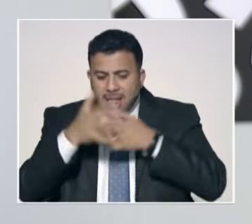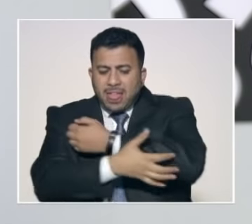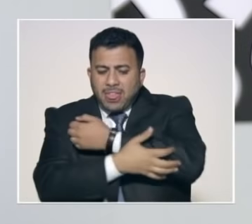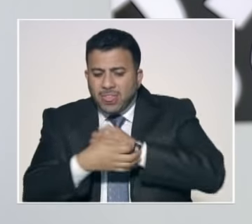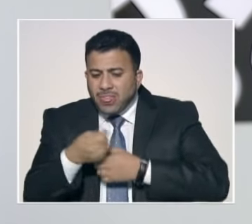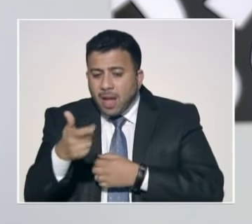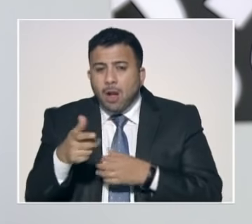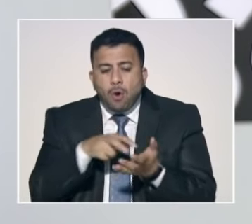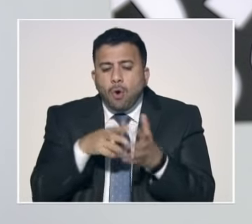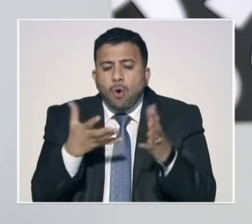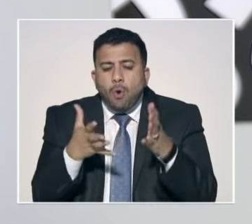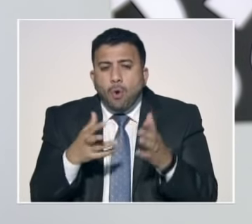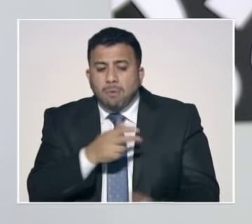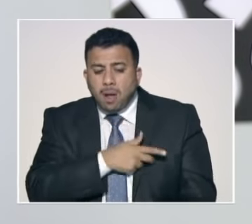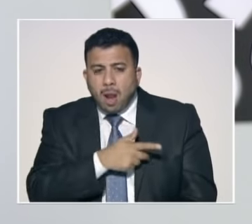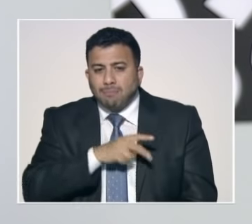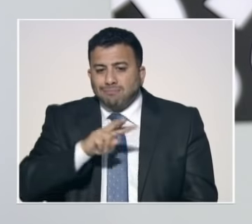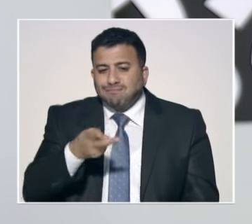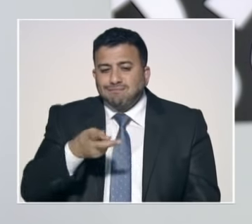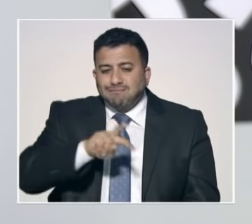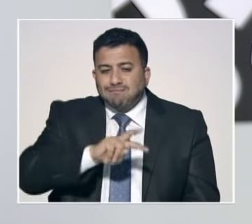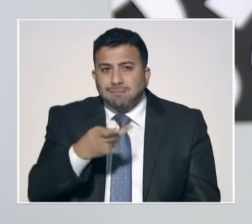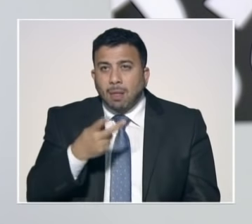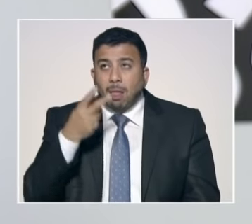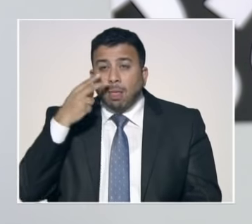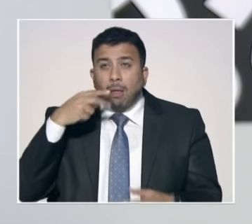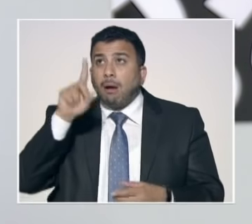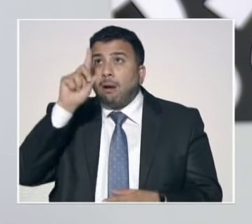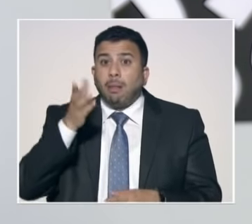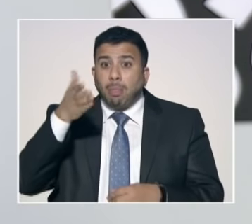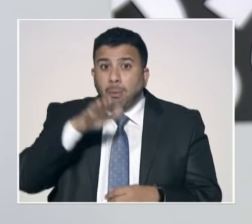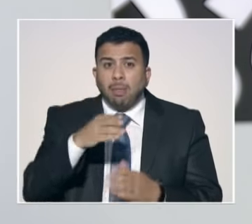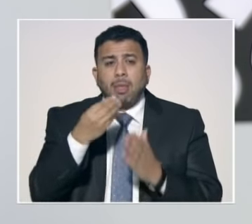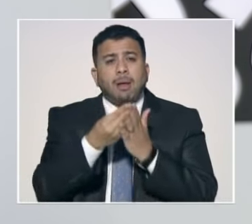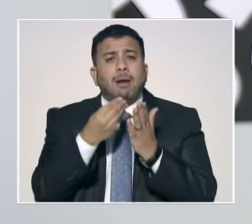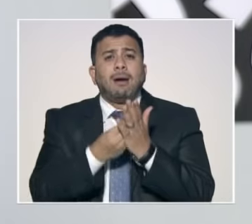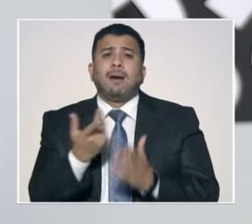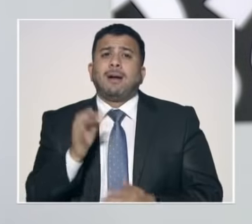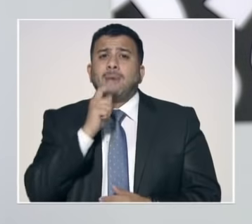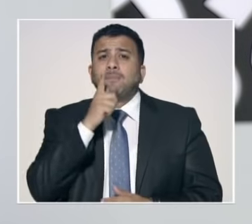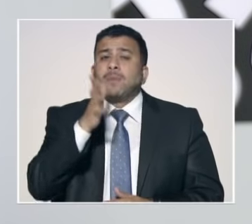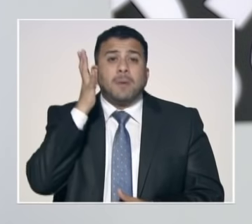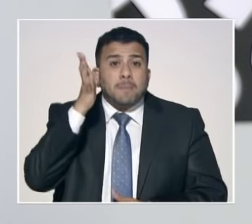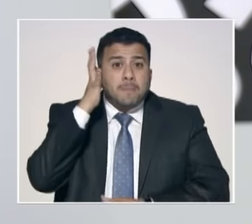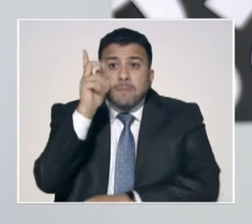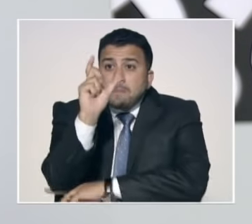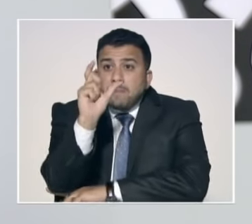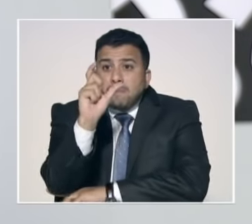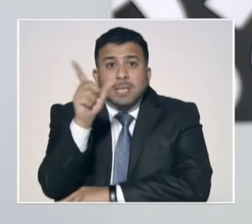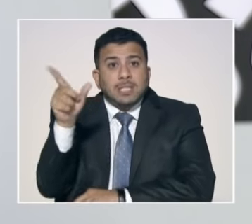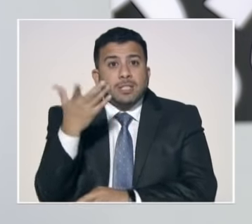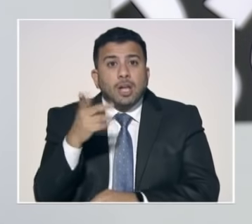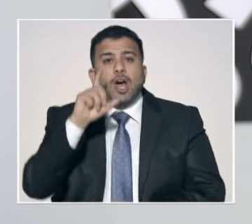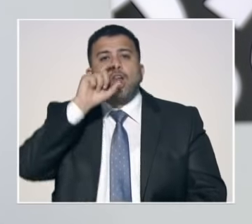يخافون يوما تتقلب فيه القلوب والأبصار. إذن هذه المساجد بنيت ابتداء